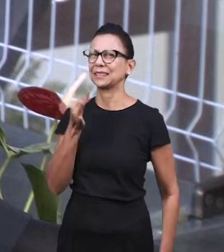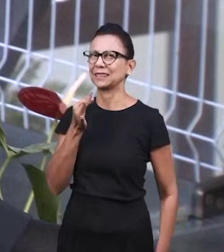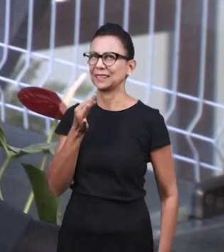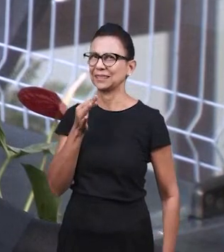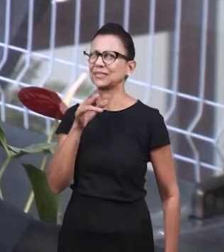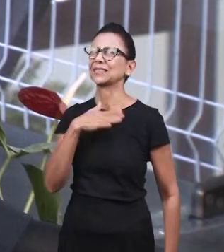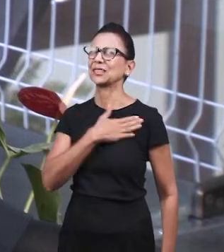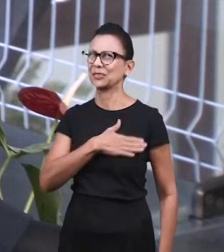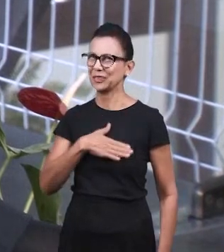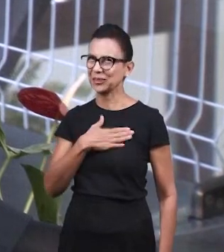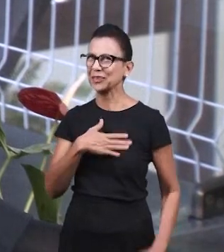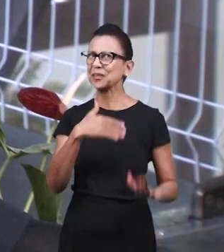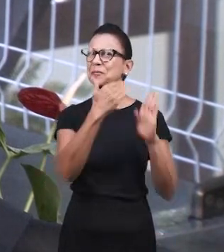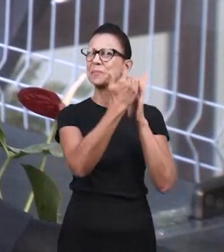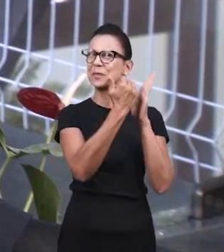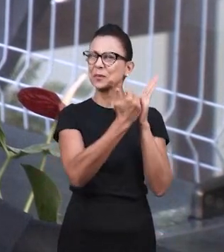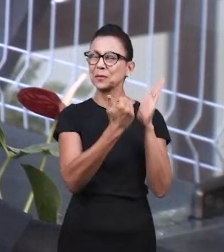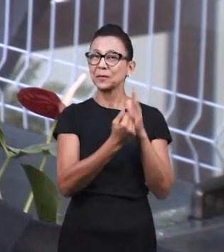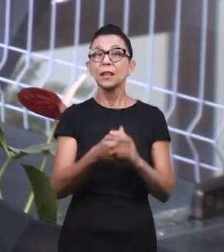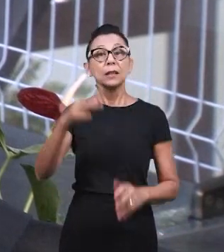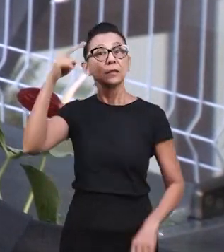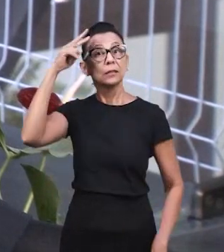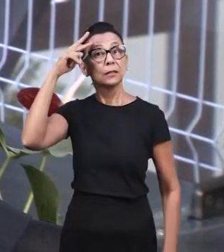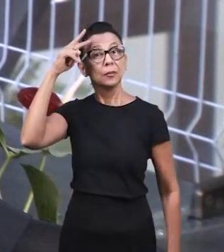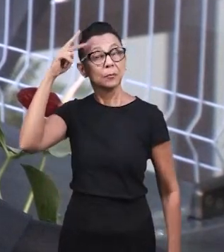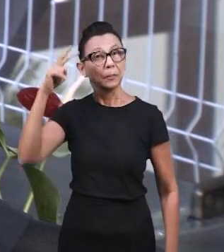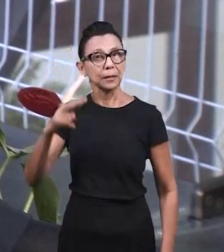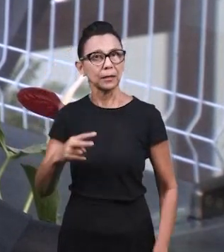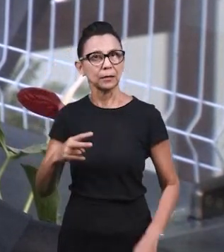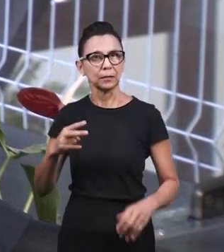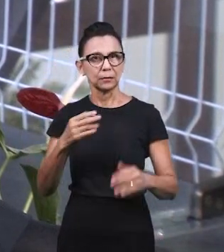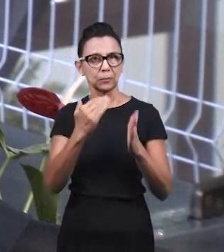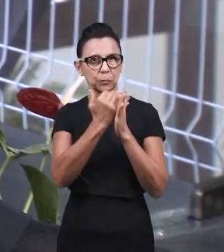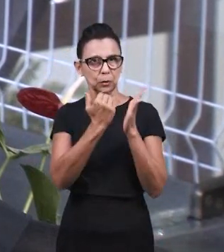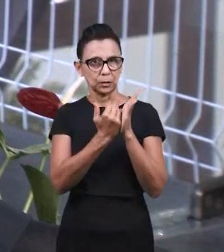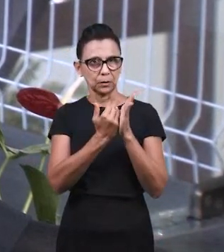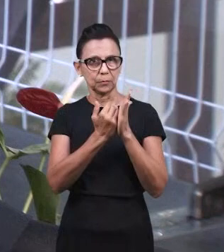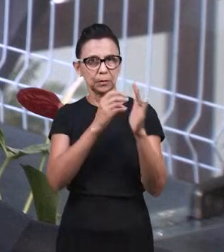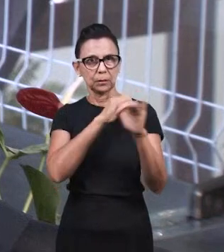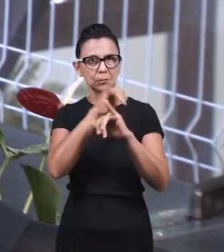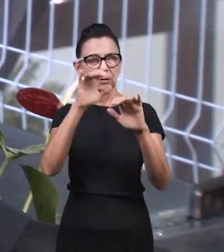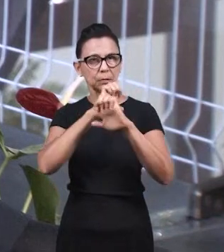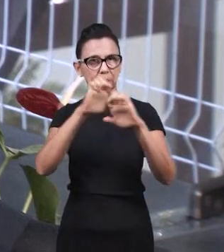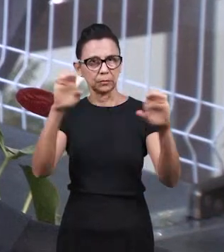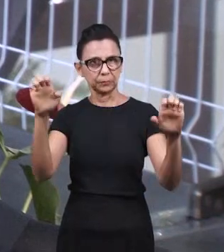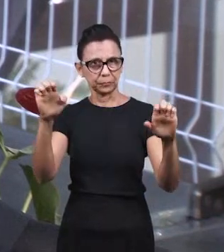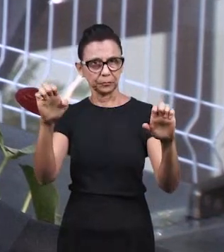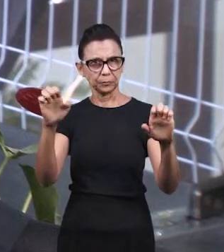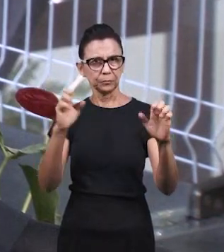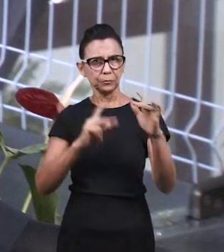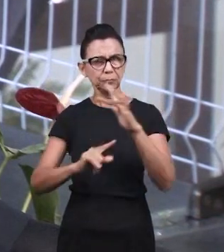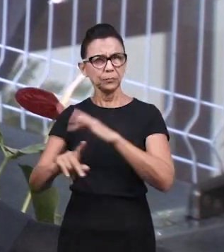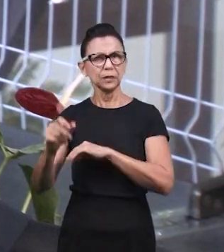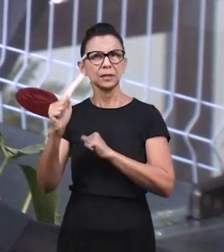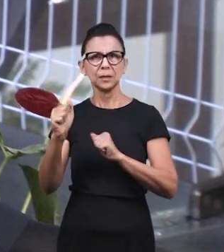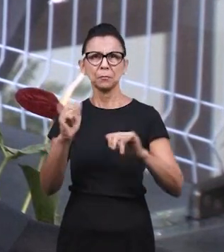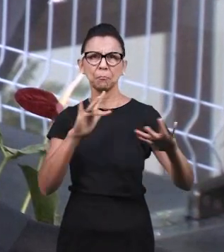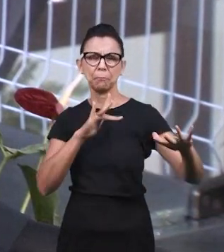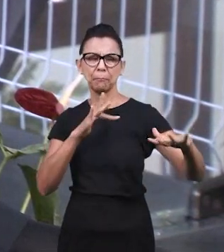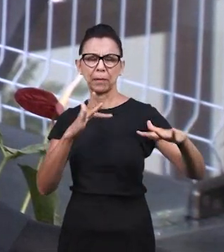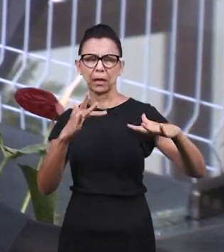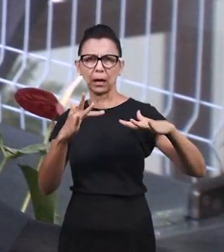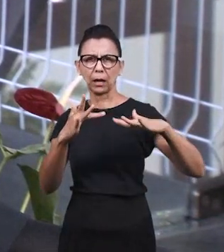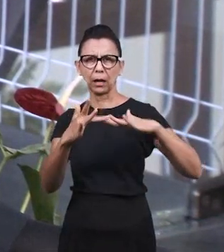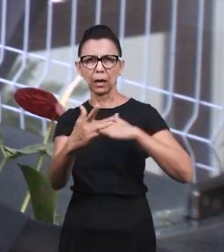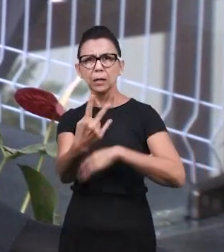Je suis certain que vous avez aimé cette programmation. Donc, je veux vous rappeler que la programmation en annonçant l'Évangile éternel peut être vue dans